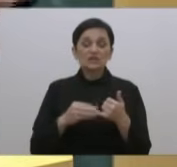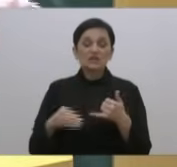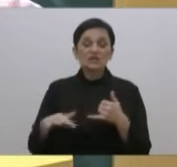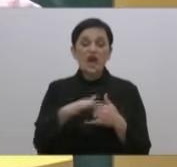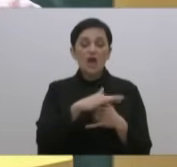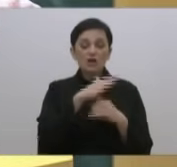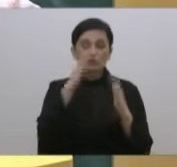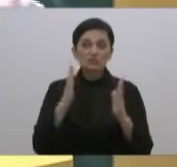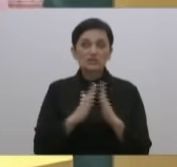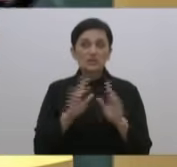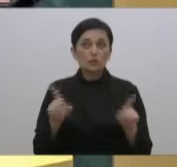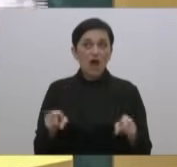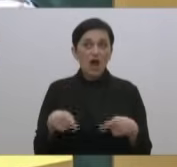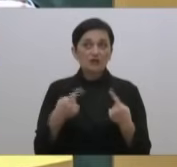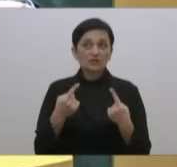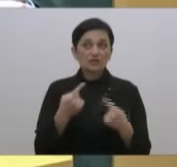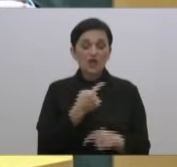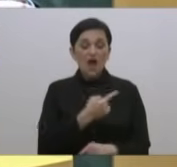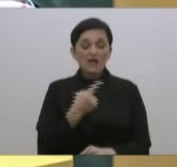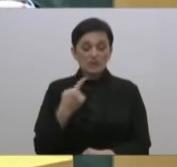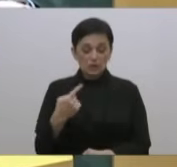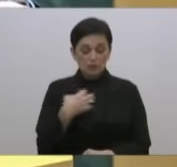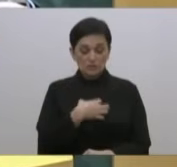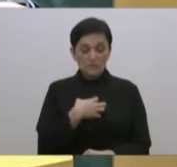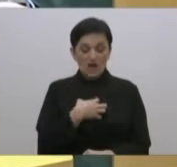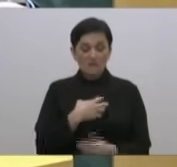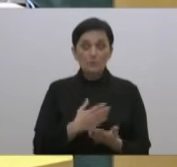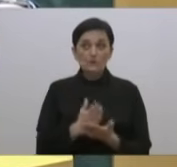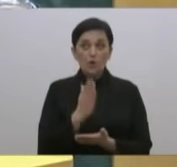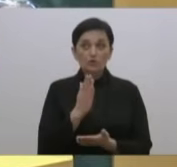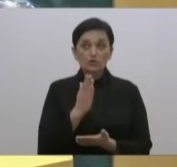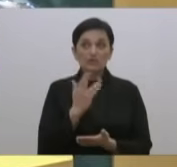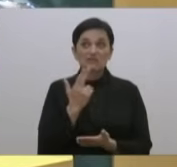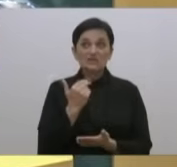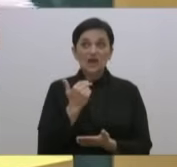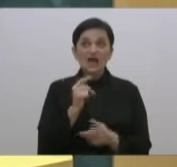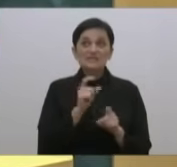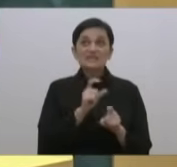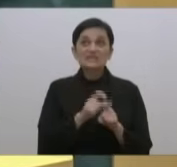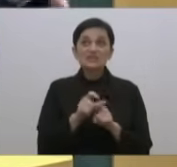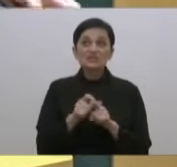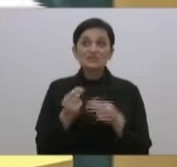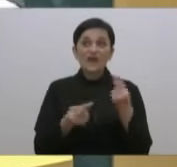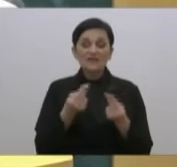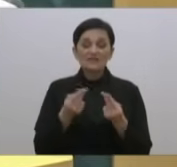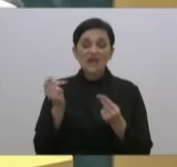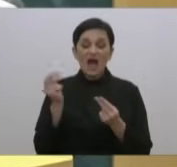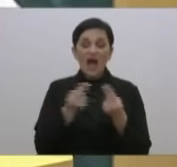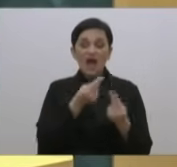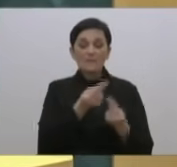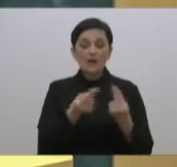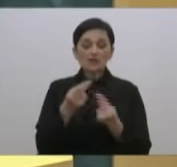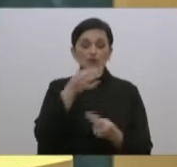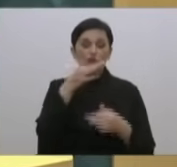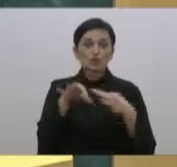ტერიტორიული მთლიანობის აღდგენას, როგორც ერთ-ერთ მთავარ პრიორიტეტს და სიტყვების თამაშით რაღაცებს იწუნებდნენ